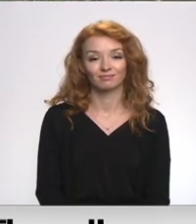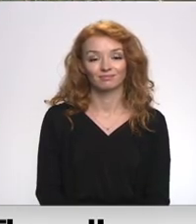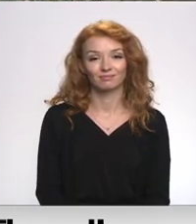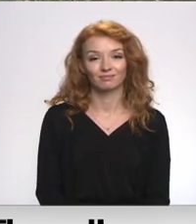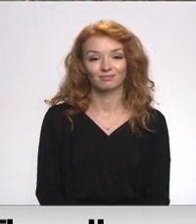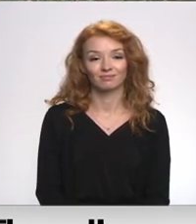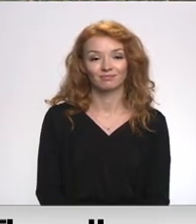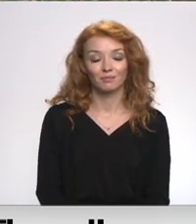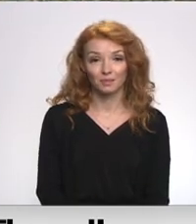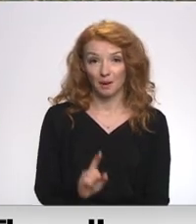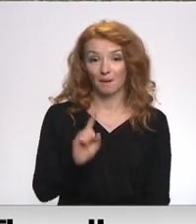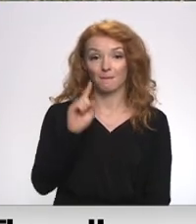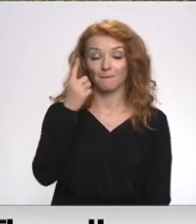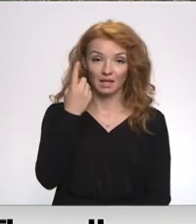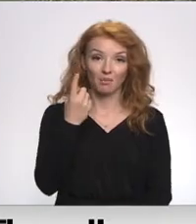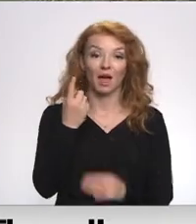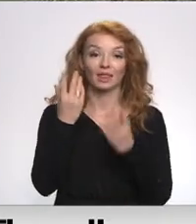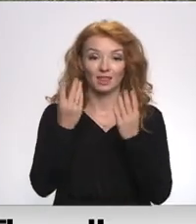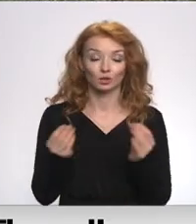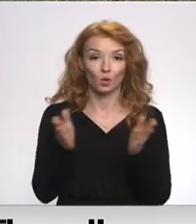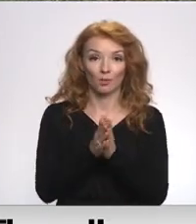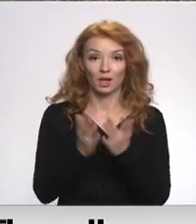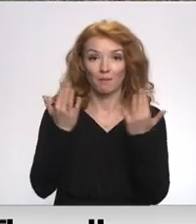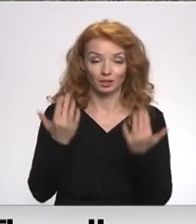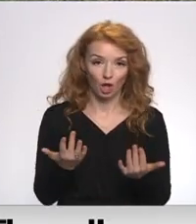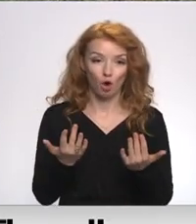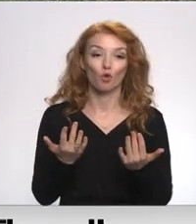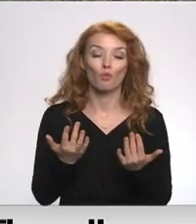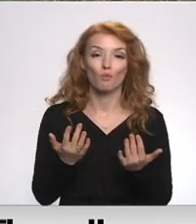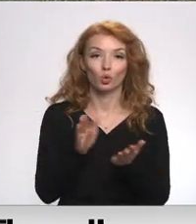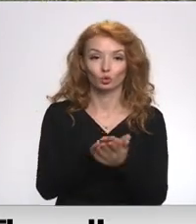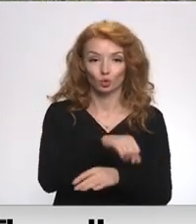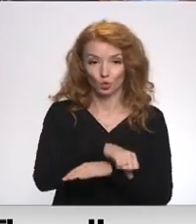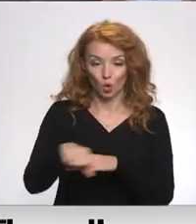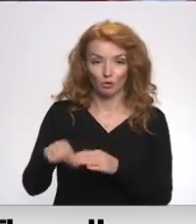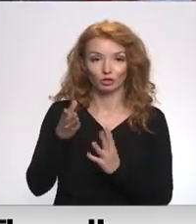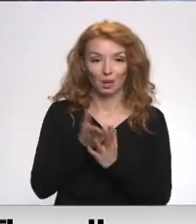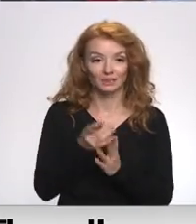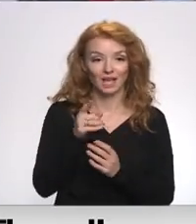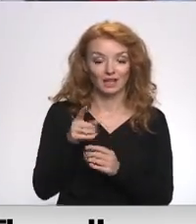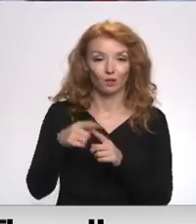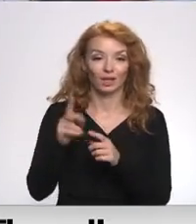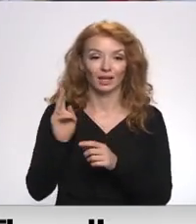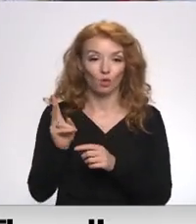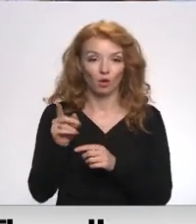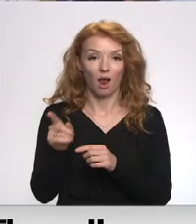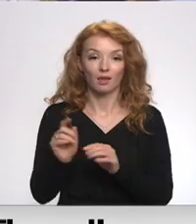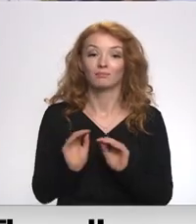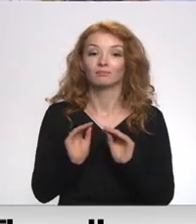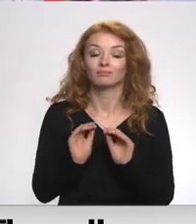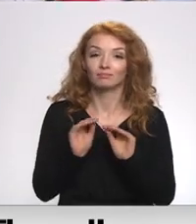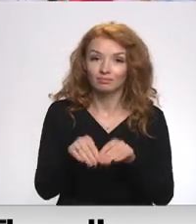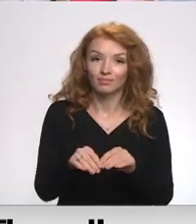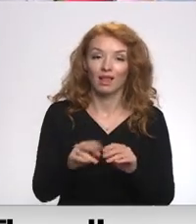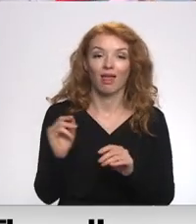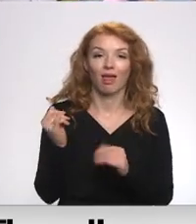nepraizašlo. Pirmajā Baltu vienības dienas kopīgajā pasākumā uz robežas starp Sesavu un Krivukai tika iestādīta